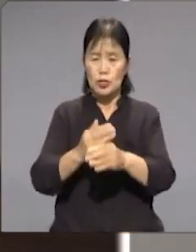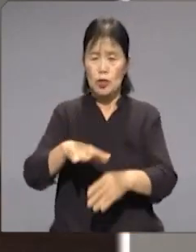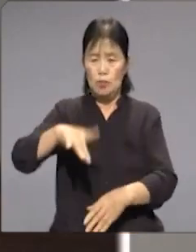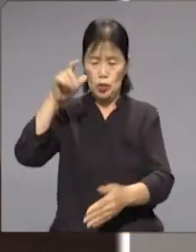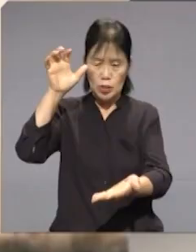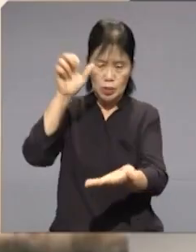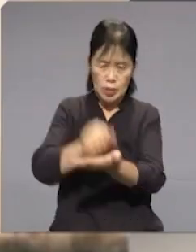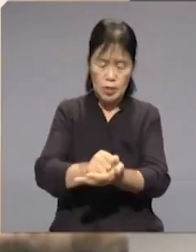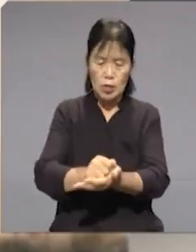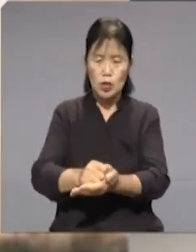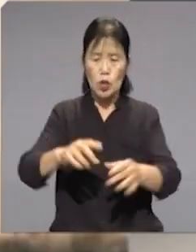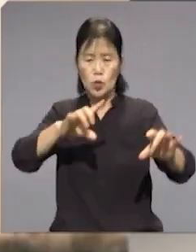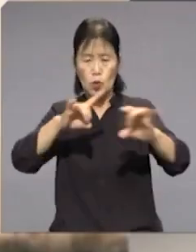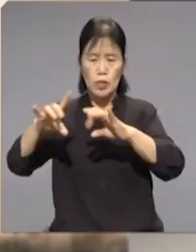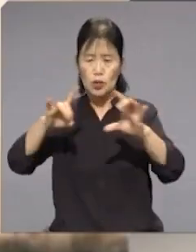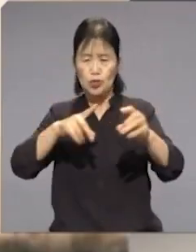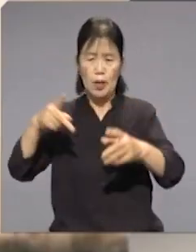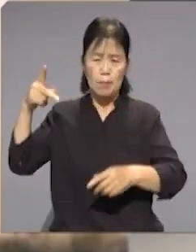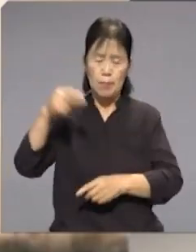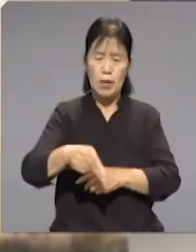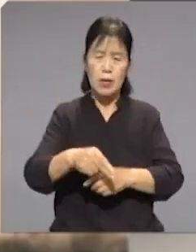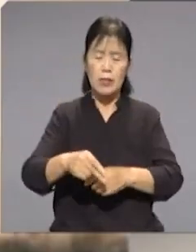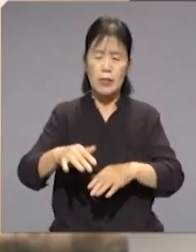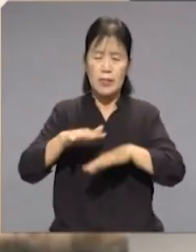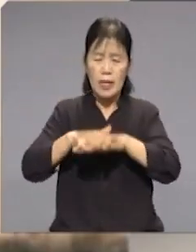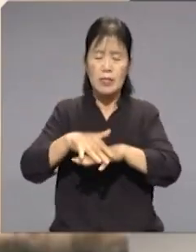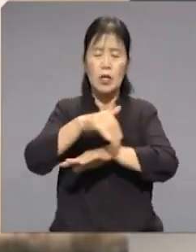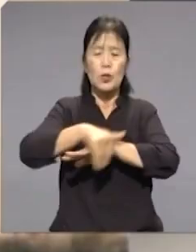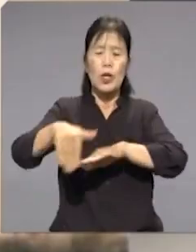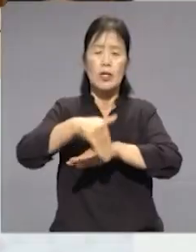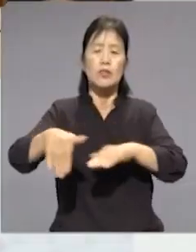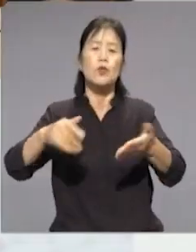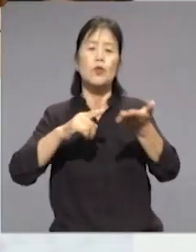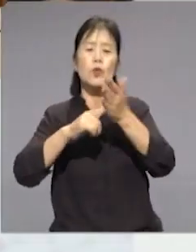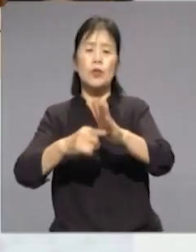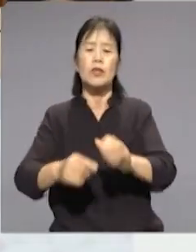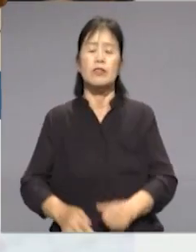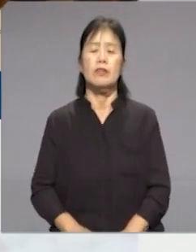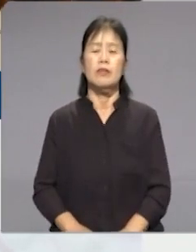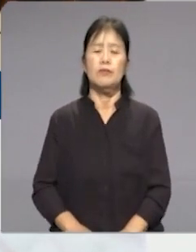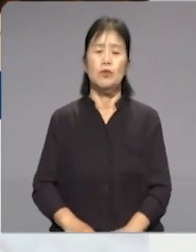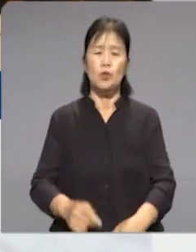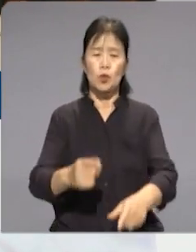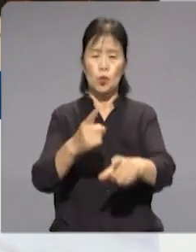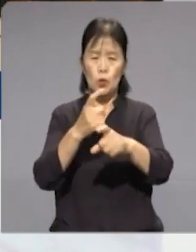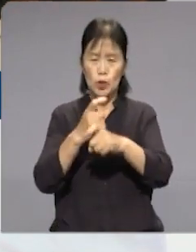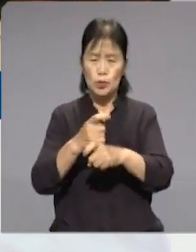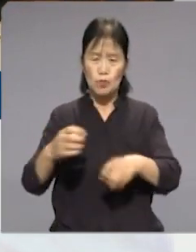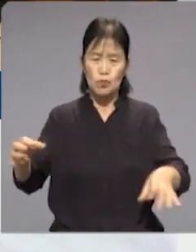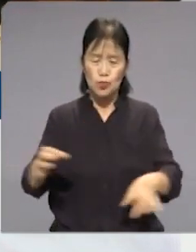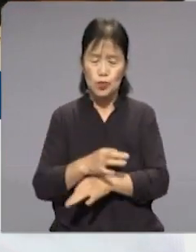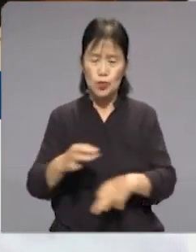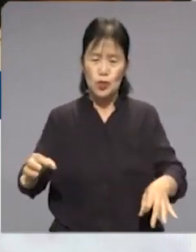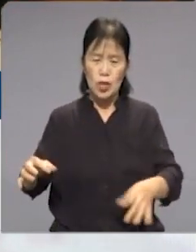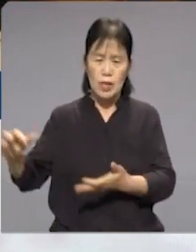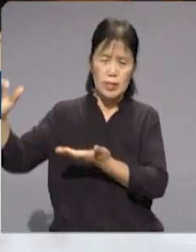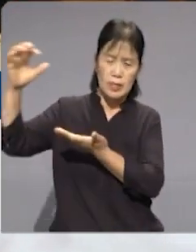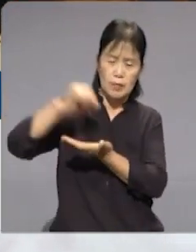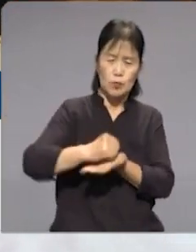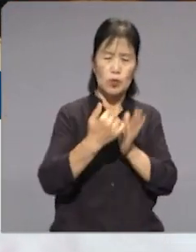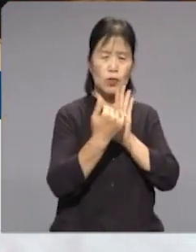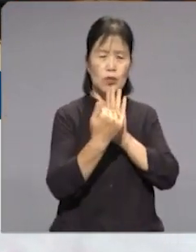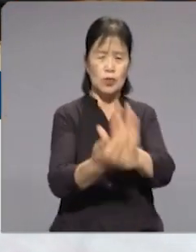타격과 통신수단 마비 등 작전 계획도 공개했습니다. 원수들의 불의적인 무력 침공을